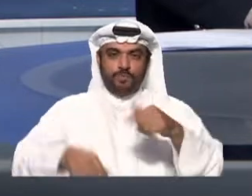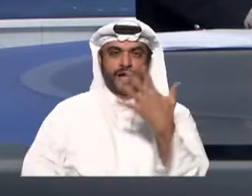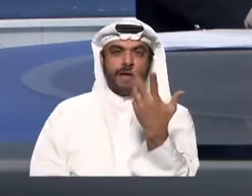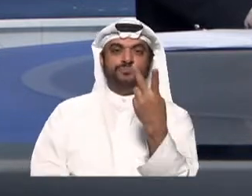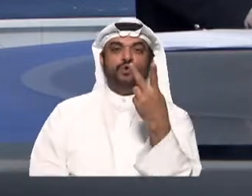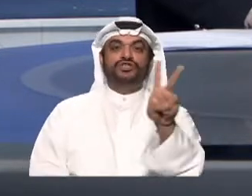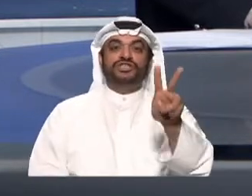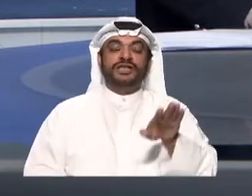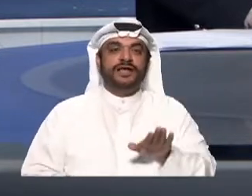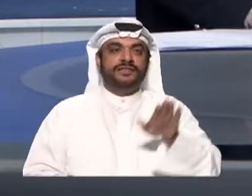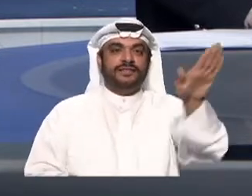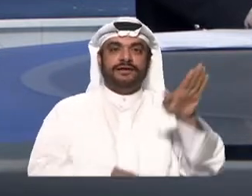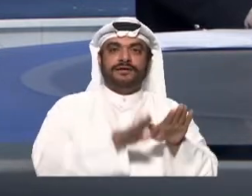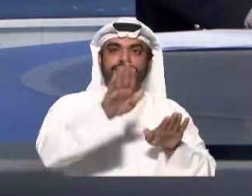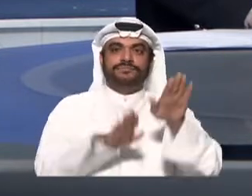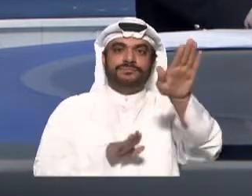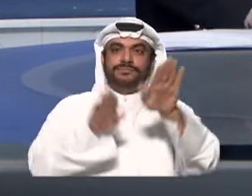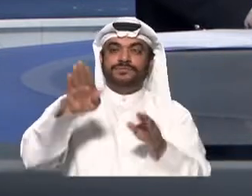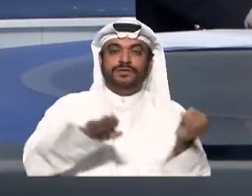25 طائرة على متنها